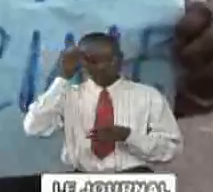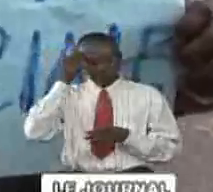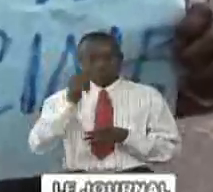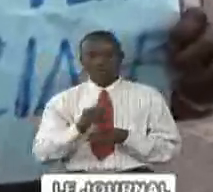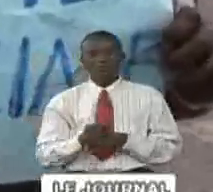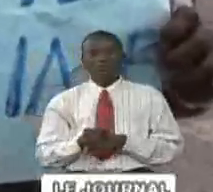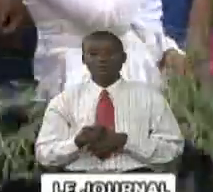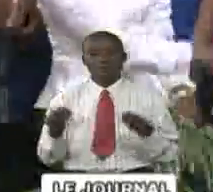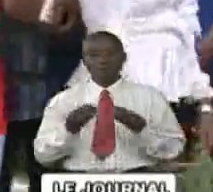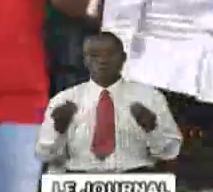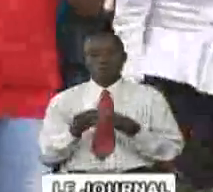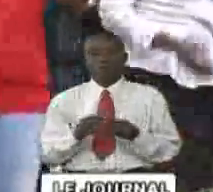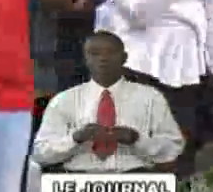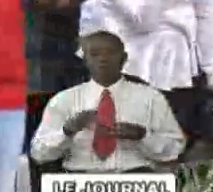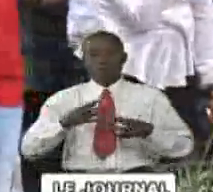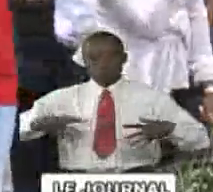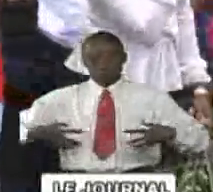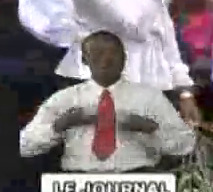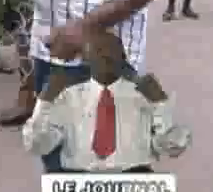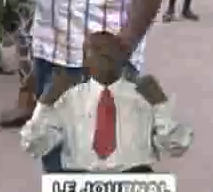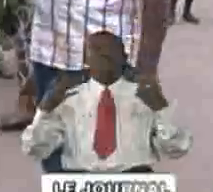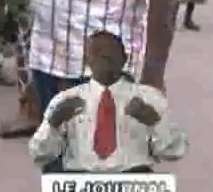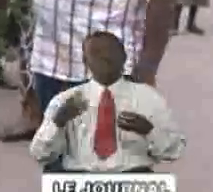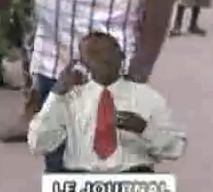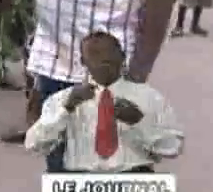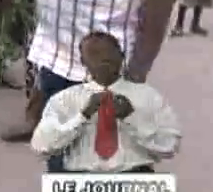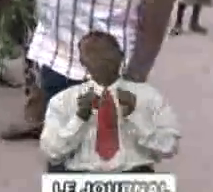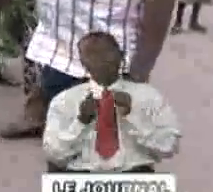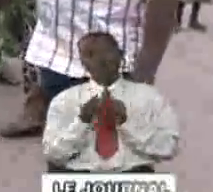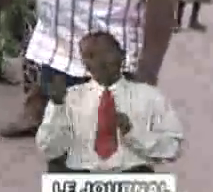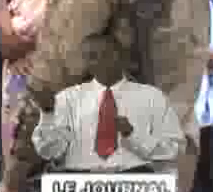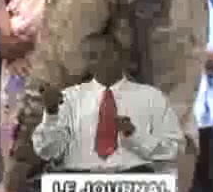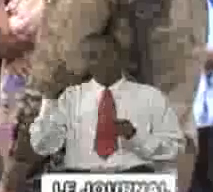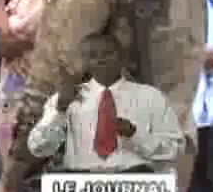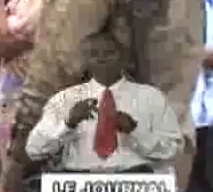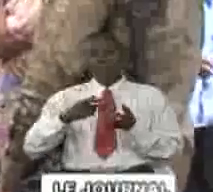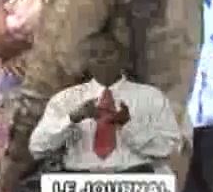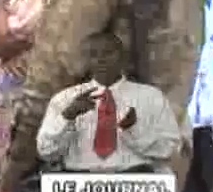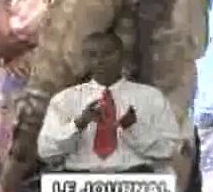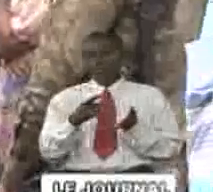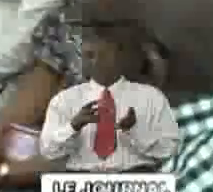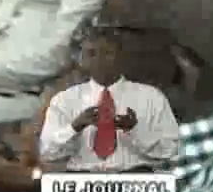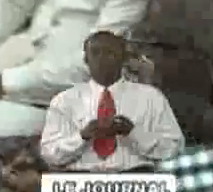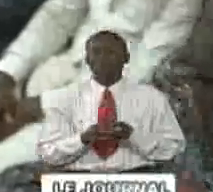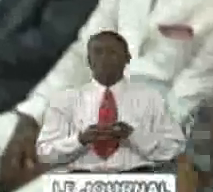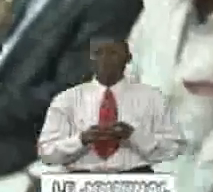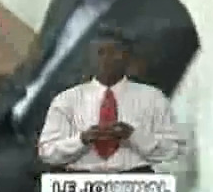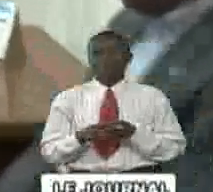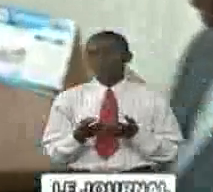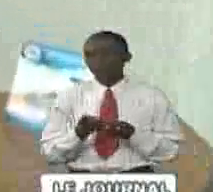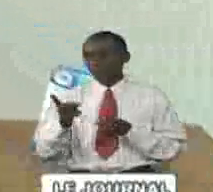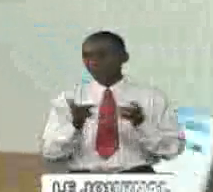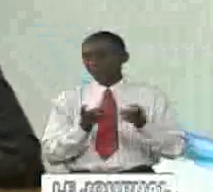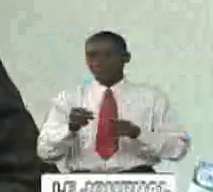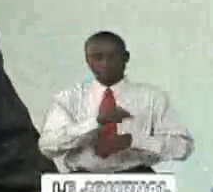manifester pacifiquement à la suite de ce qu'ils qualifient de disparité de rémunération entre eux et les professeurs. C'est le directeur de